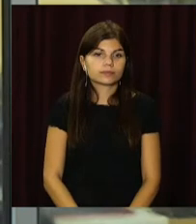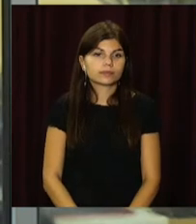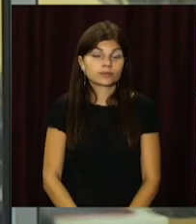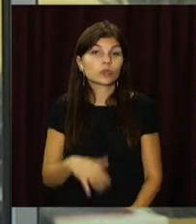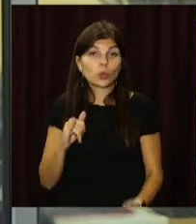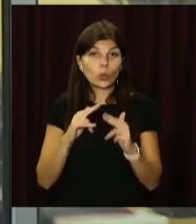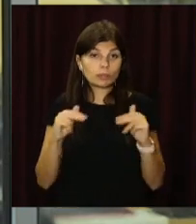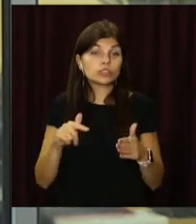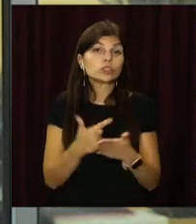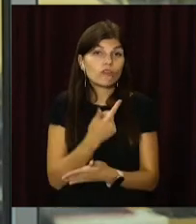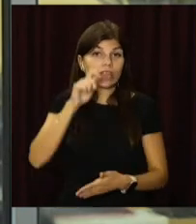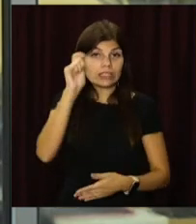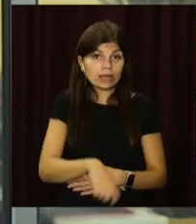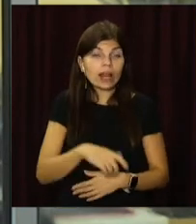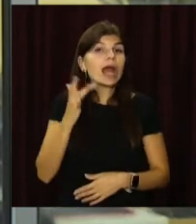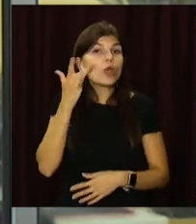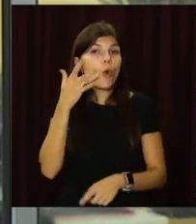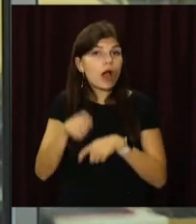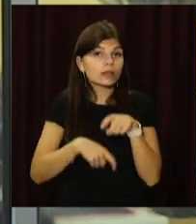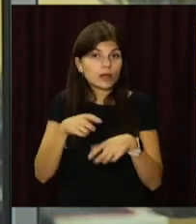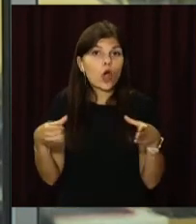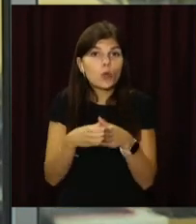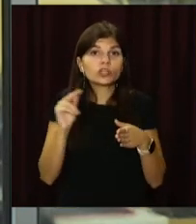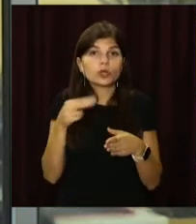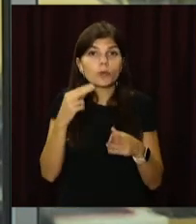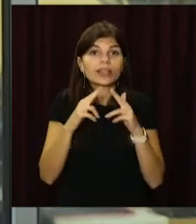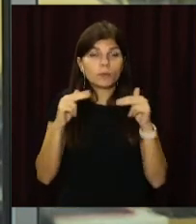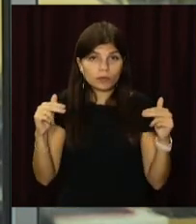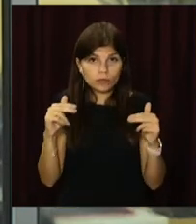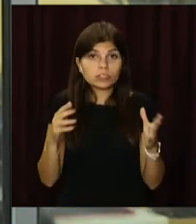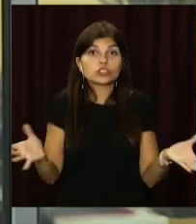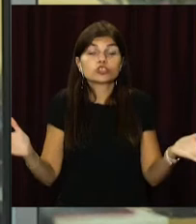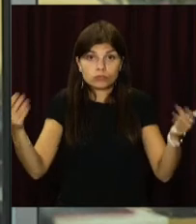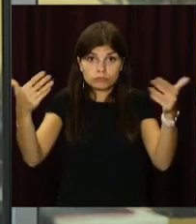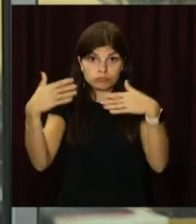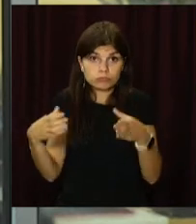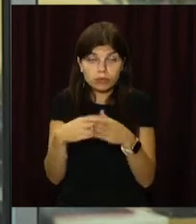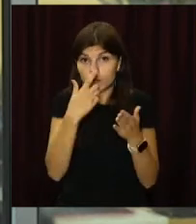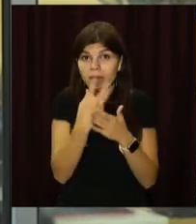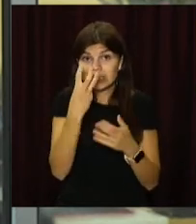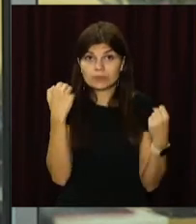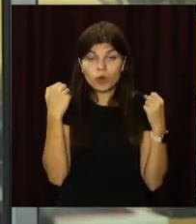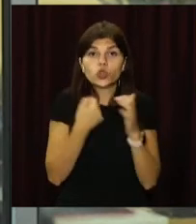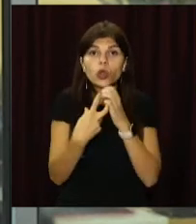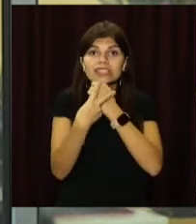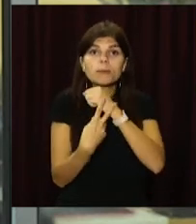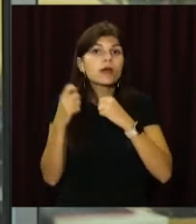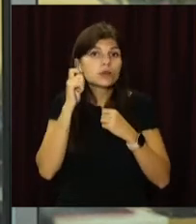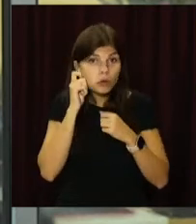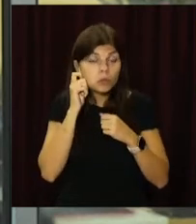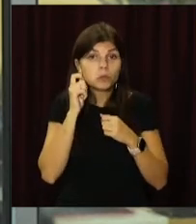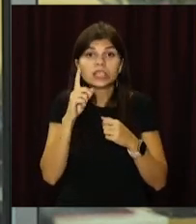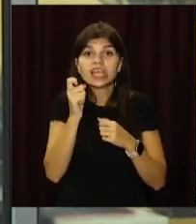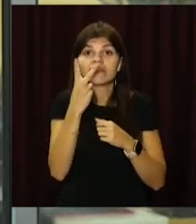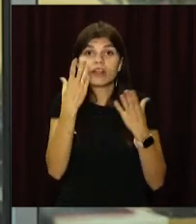У Дніпрі знову на старт вийшли легкоатлети. Командний чемпіонат Дніпропетровщини зібрав понад 300 спортсменів до 17 років. За два